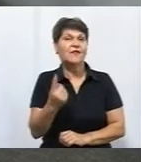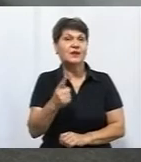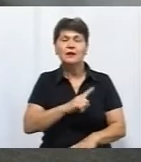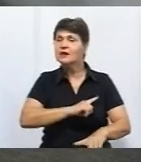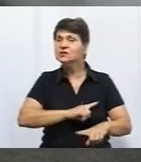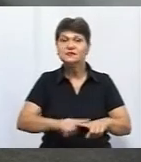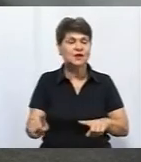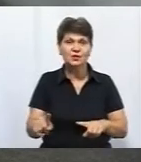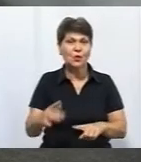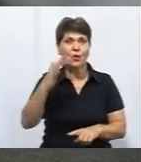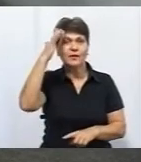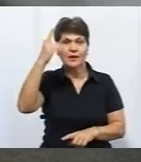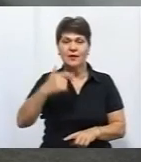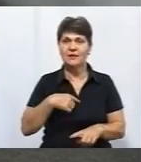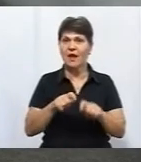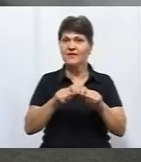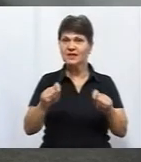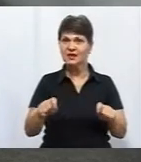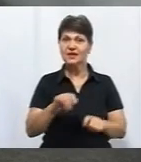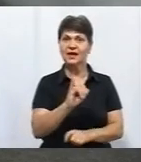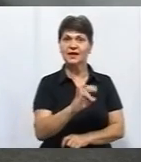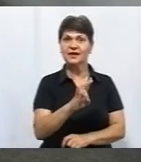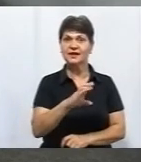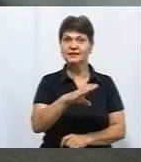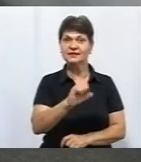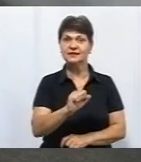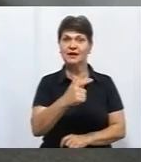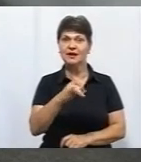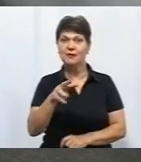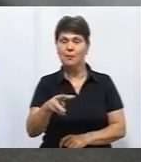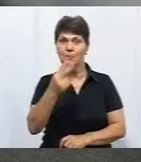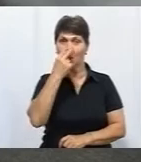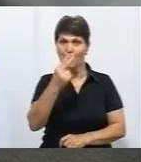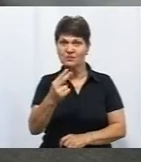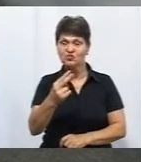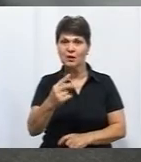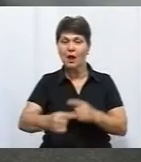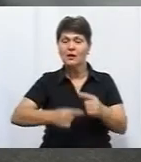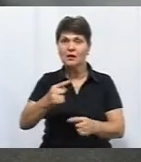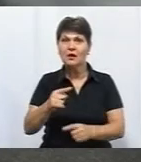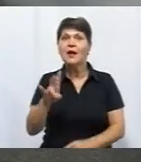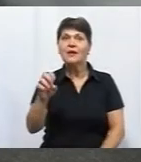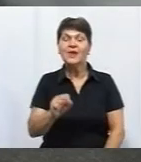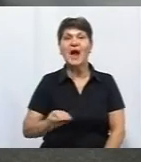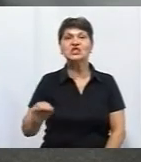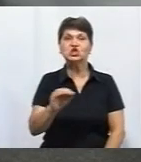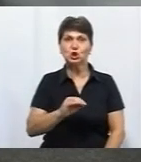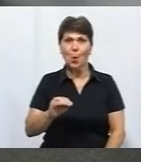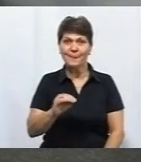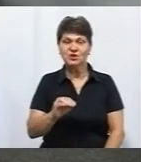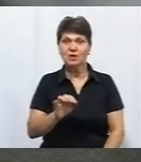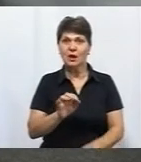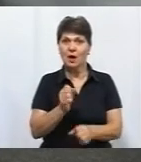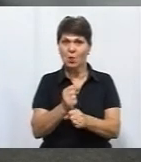швидко. Я відкрила інстаграм і побачила пост про те, що на Житомирщині виготовляють і встановлюють